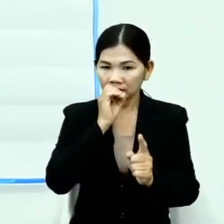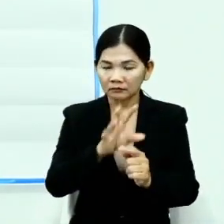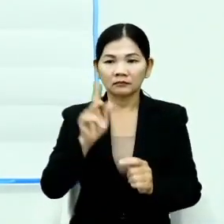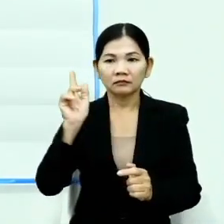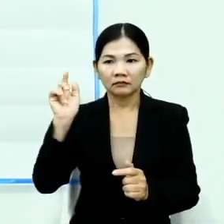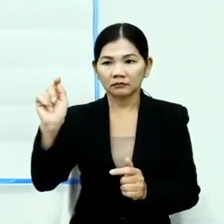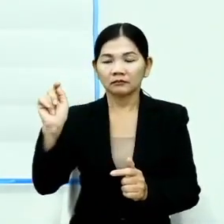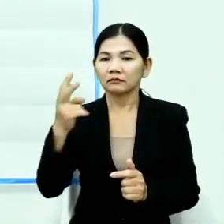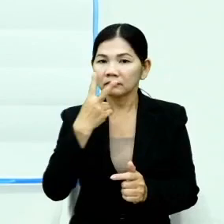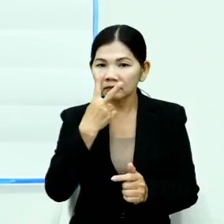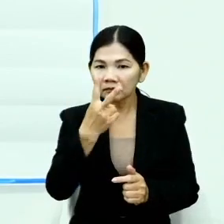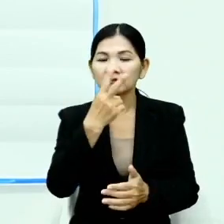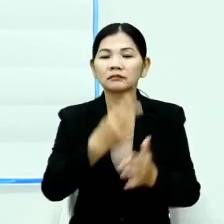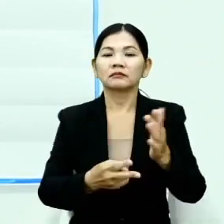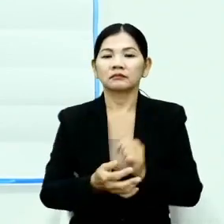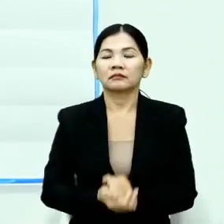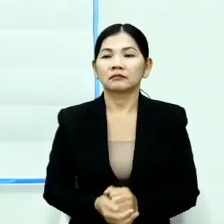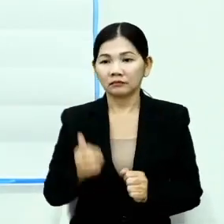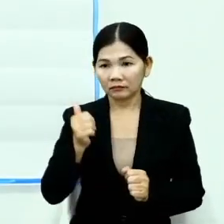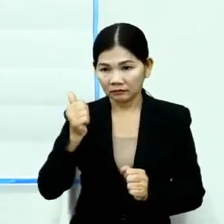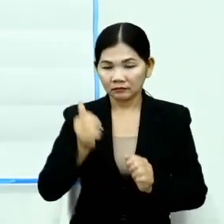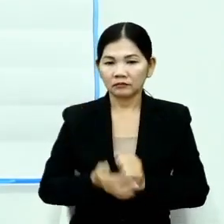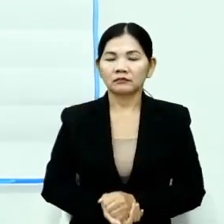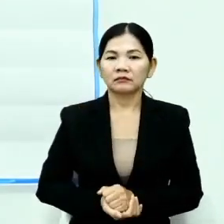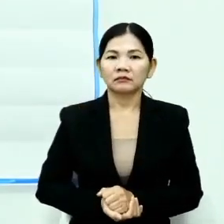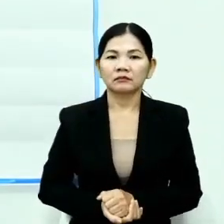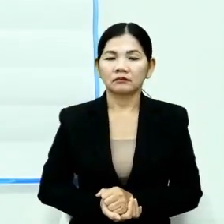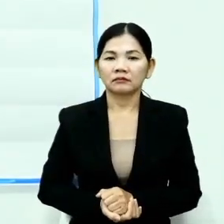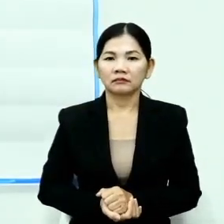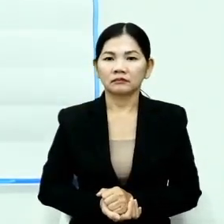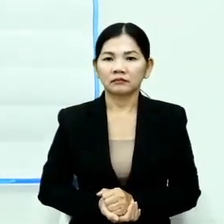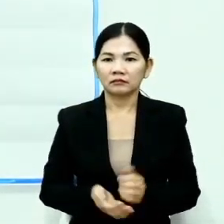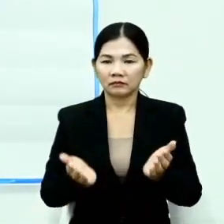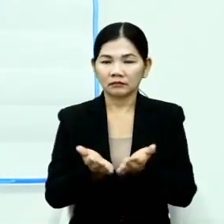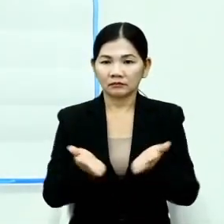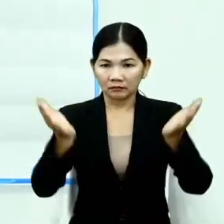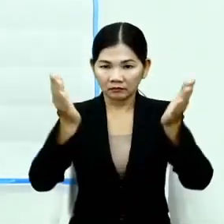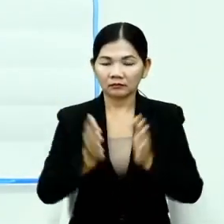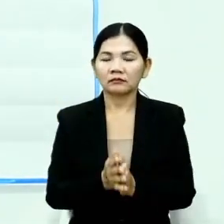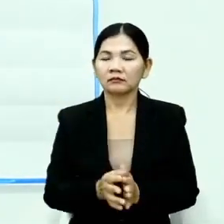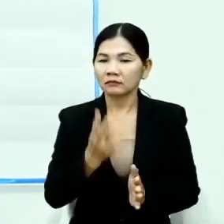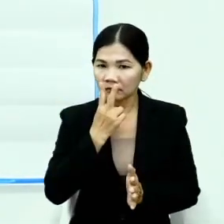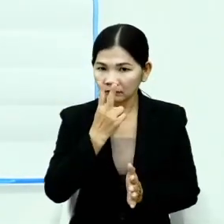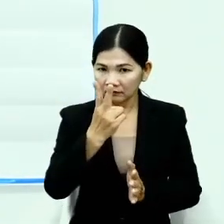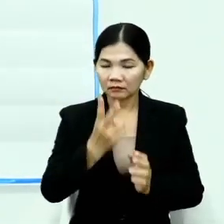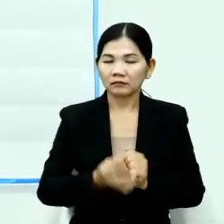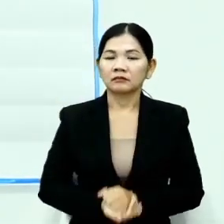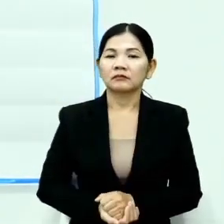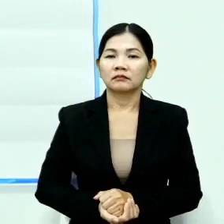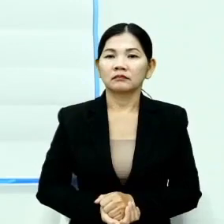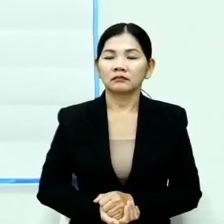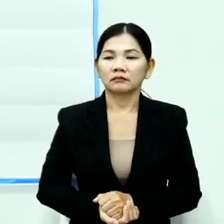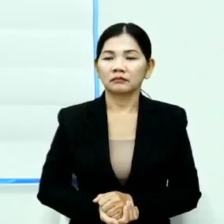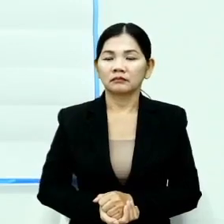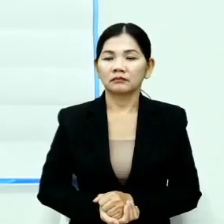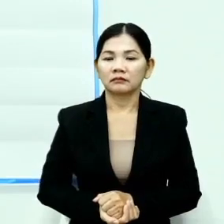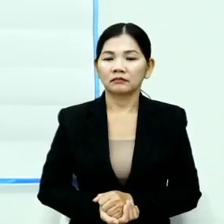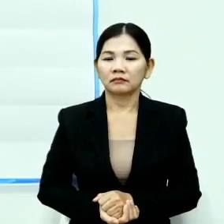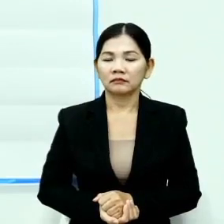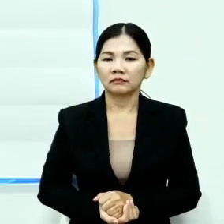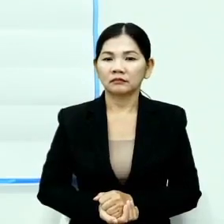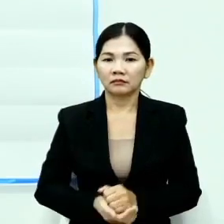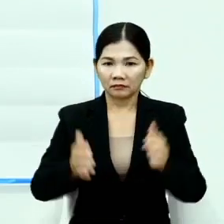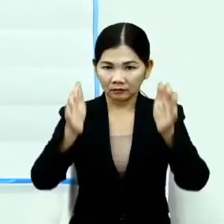អ្វីដែរចាល្អណាស់គឺរូបតៅចារូបទី2កូនចាគឺរូប